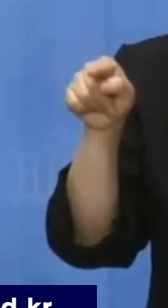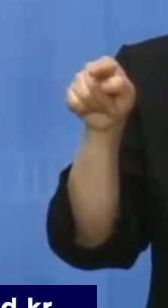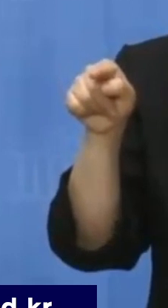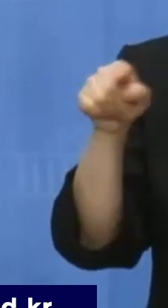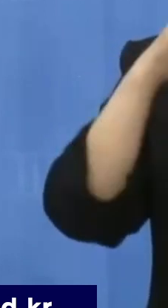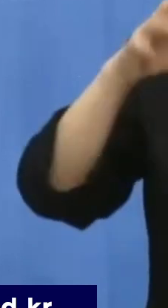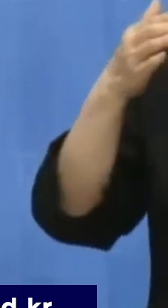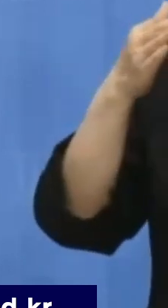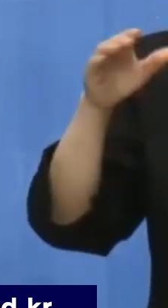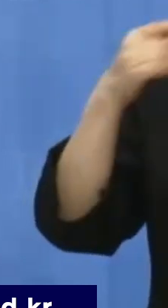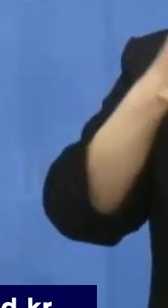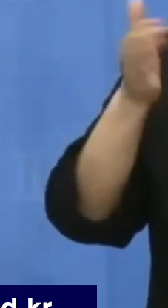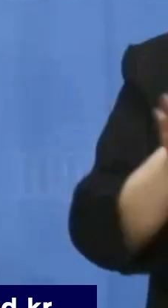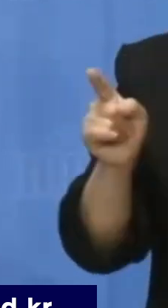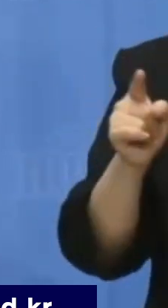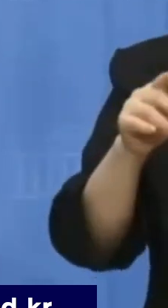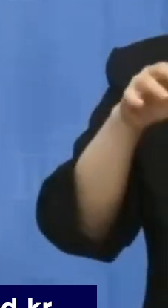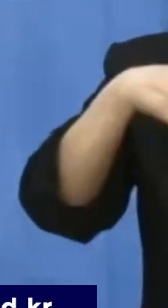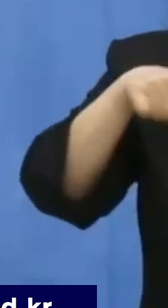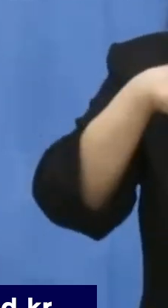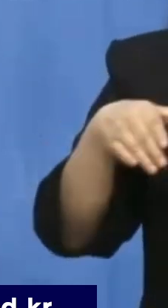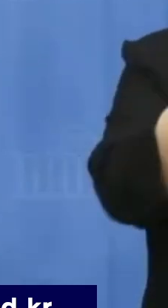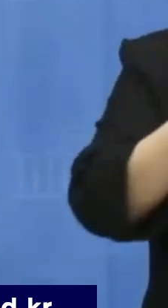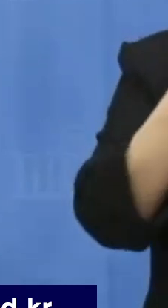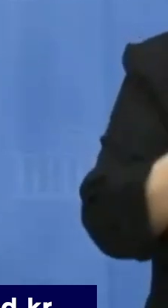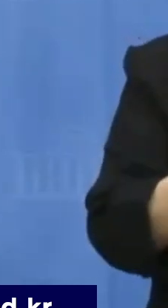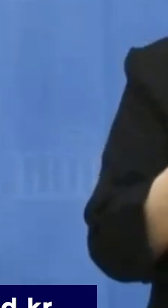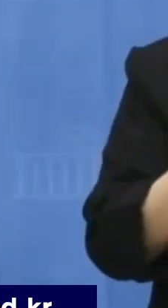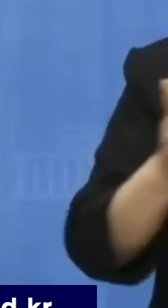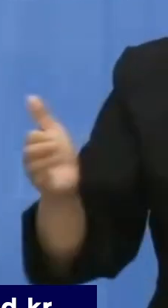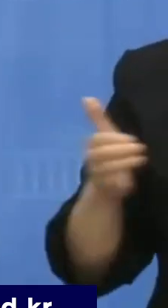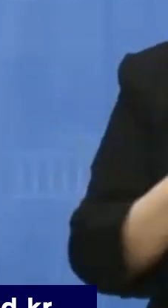국정통제를 즉시 중단해야 할 것입니다. 감사합니다.